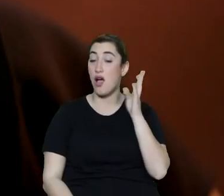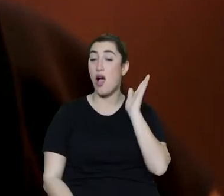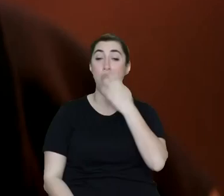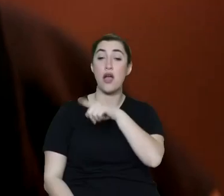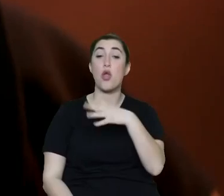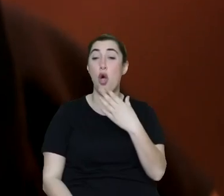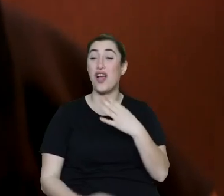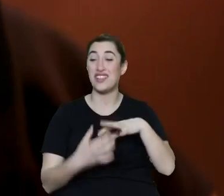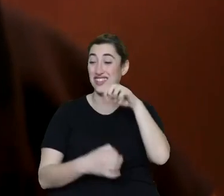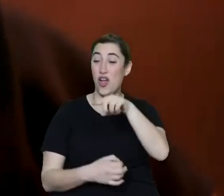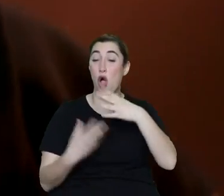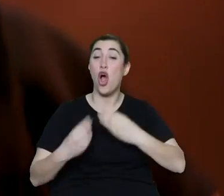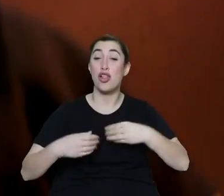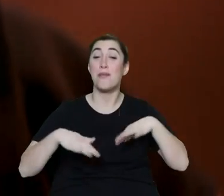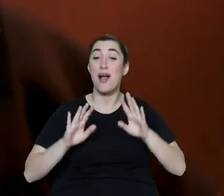aynalı olmadan